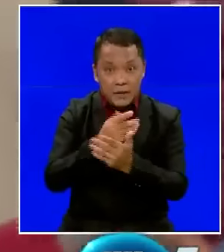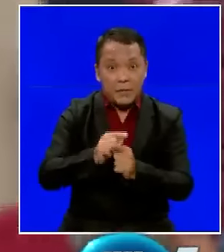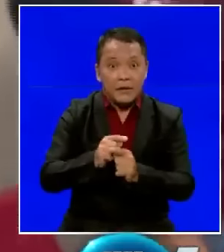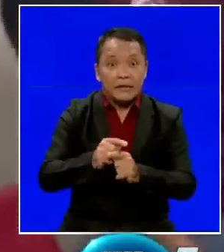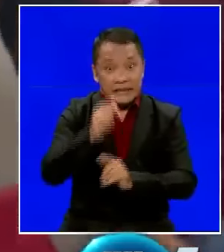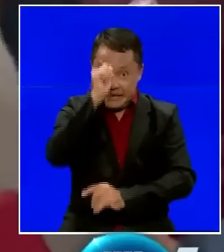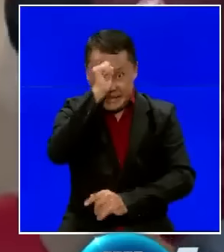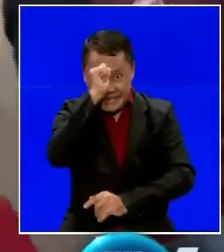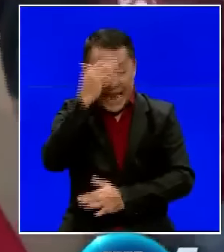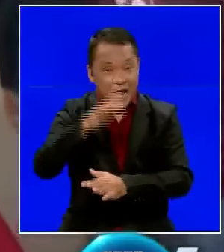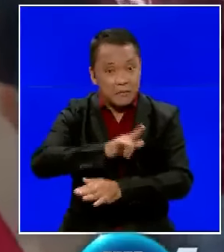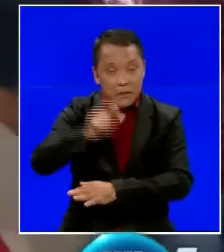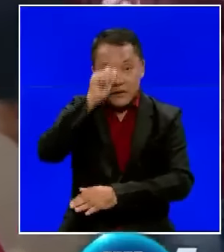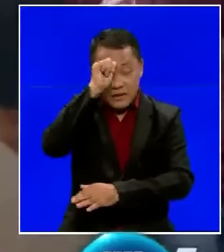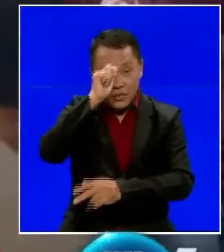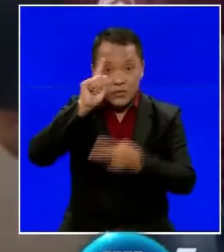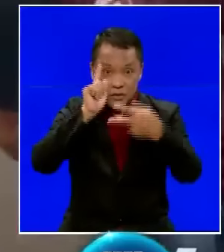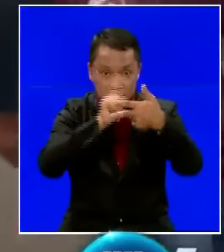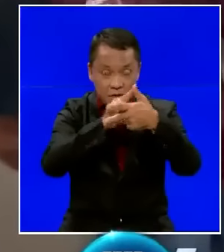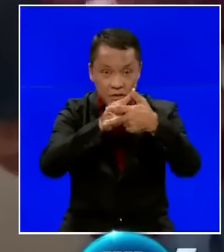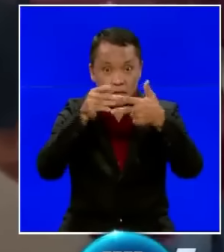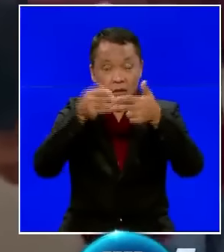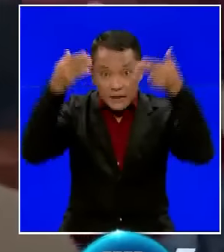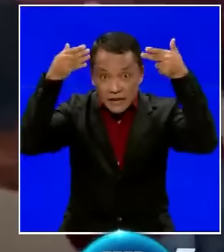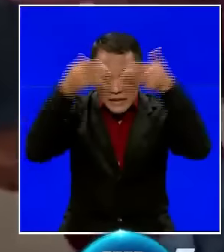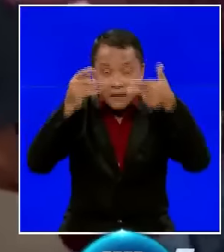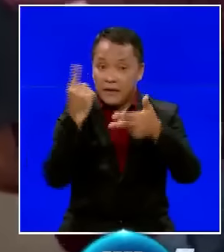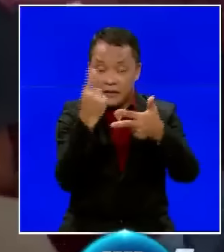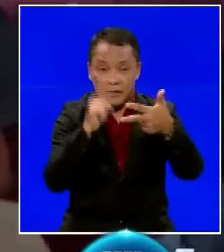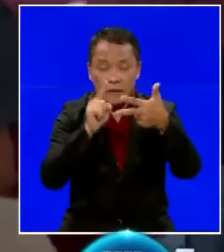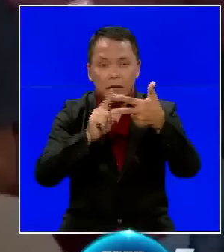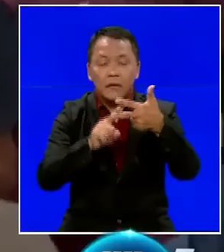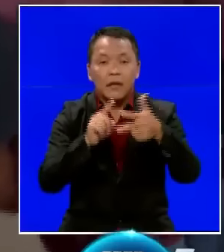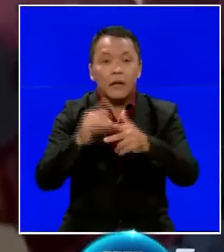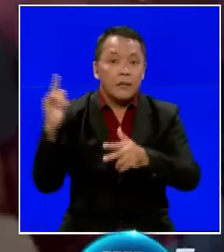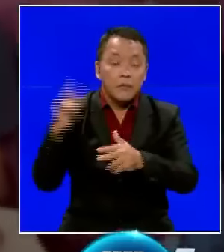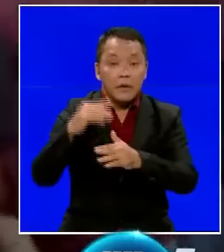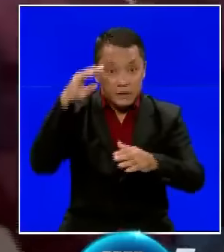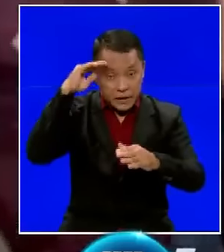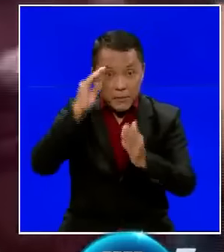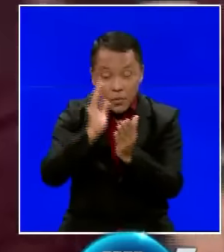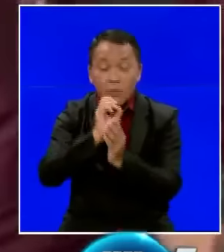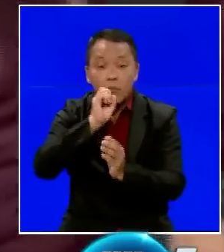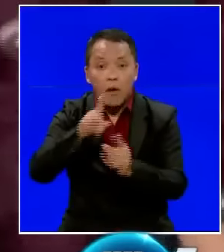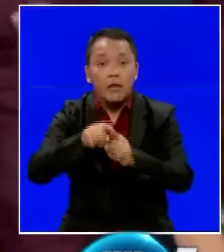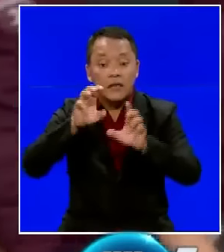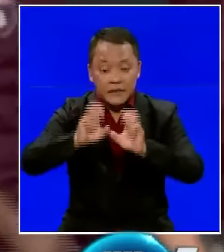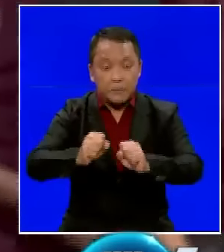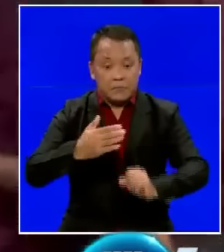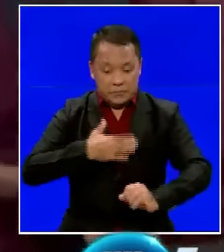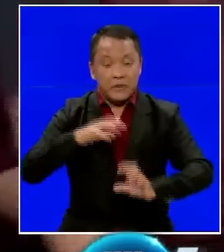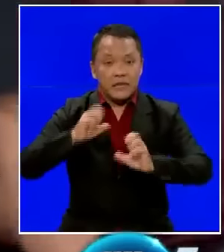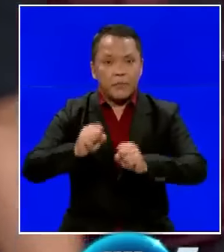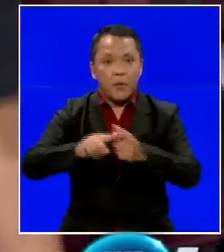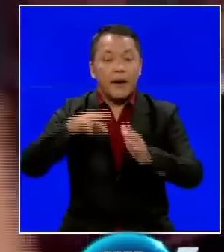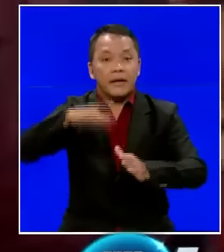อินเดียมาก่อน EP 2เนี่ยอินโดที่เดียวนะครับแล้วเขาก็ถามกลับตำรวจเหมือนกันว่าไอ้ที่จับผมได้เนี่ย